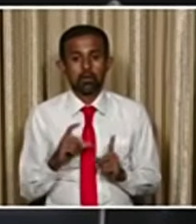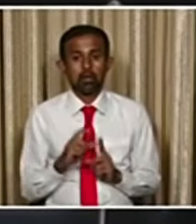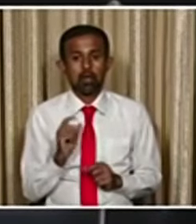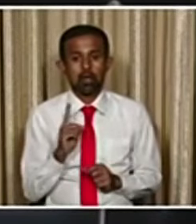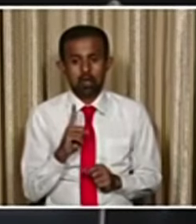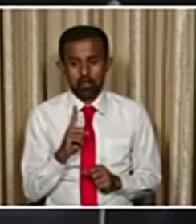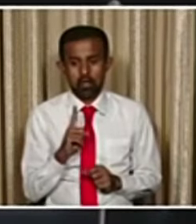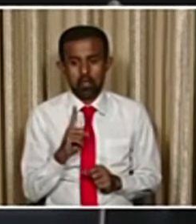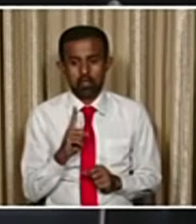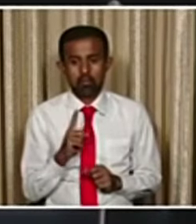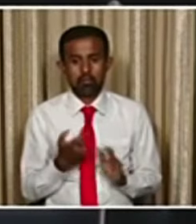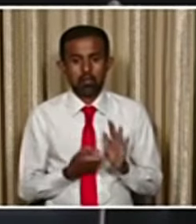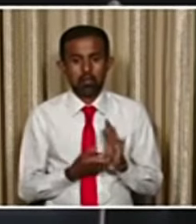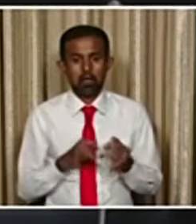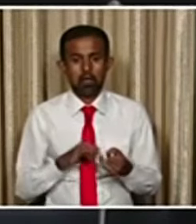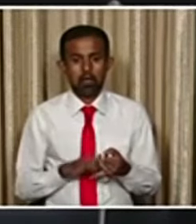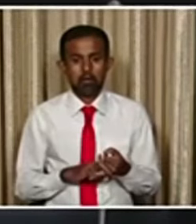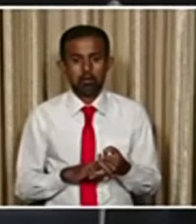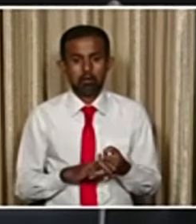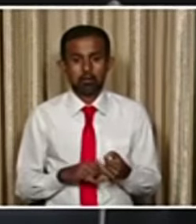ඩොලර එක රුපියල්